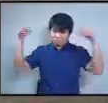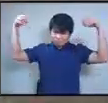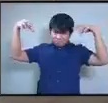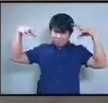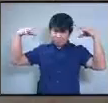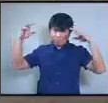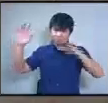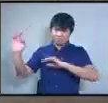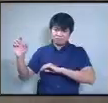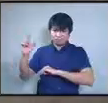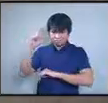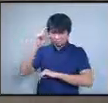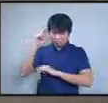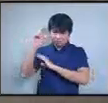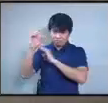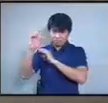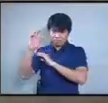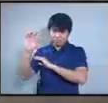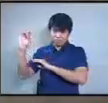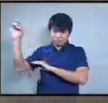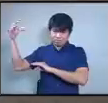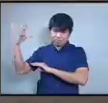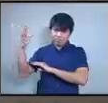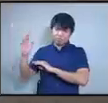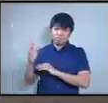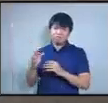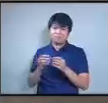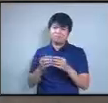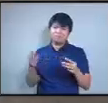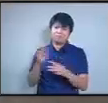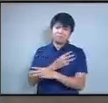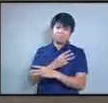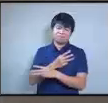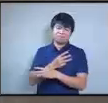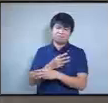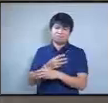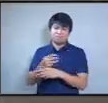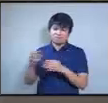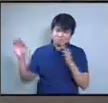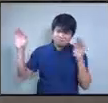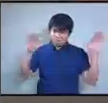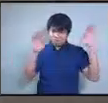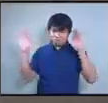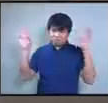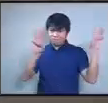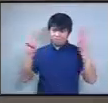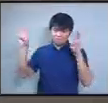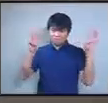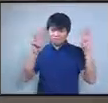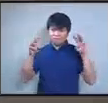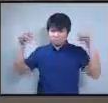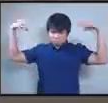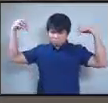ng araw, ay lalo ngang mas naramdaman yung malakas na bugso ng hangin at ulan dito